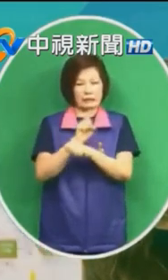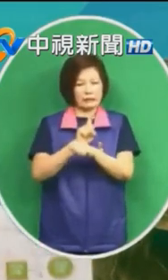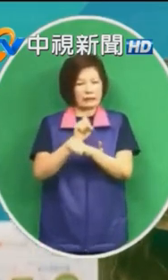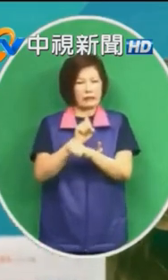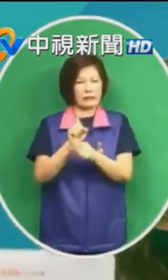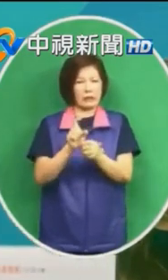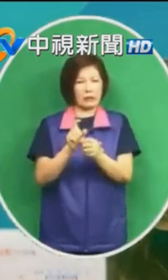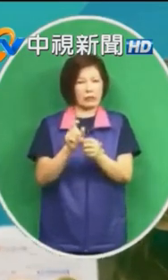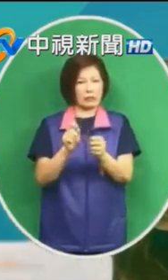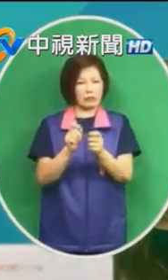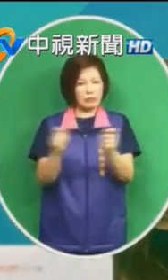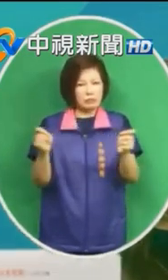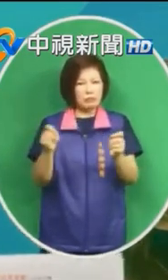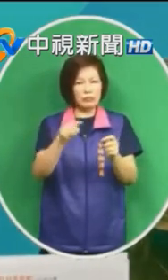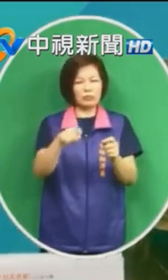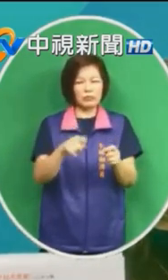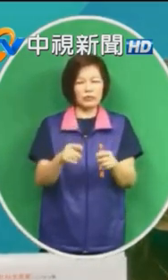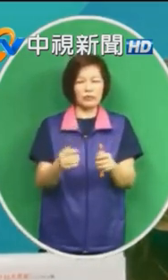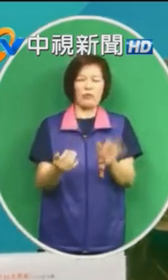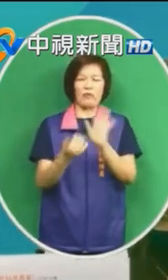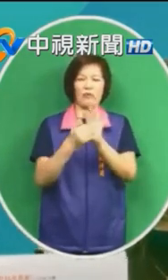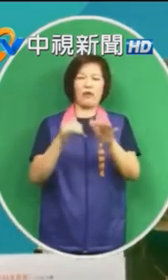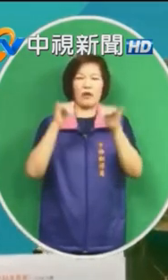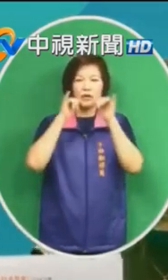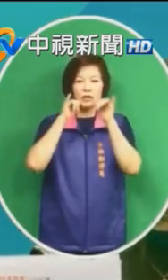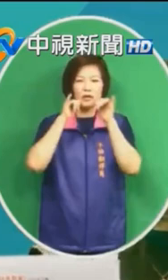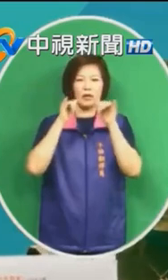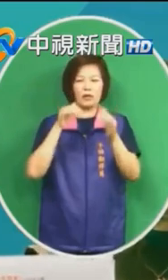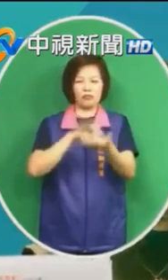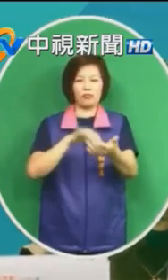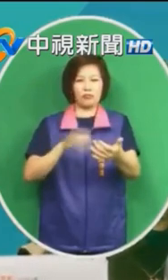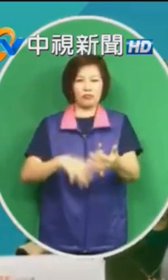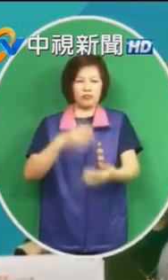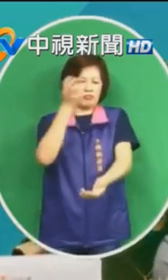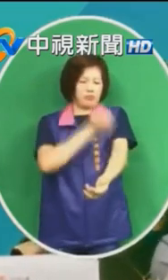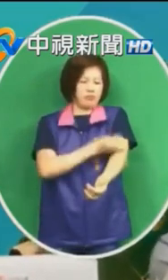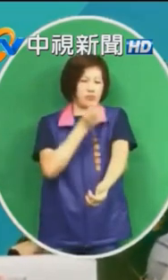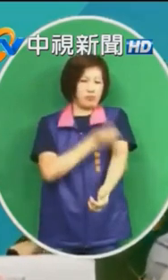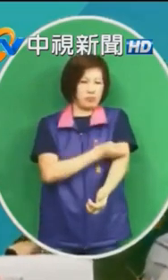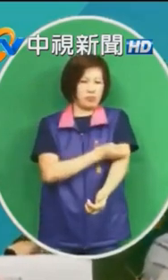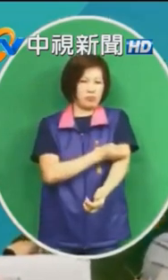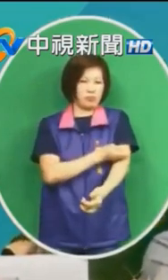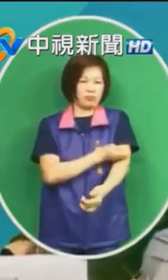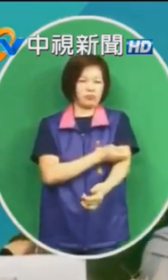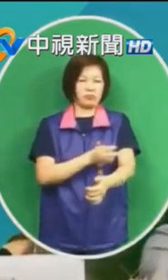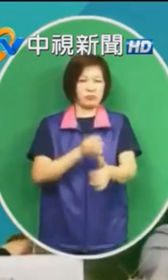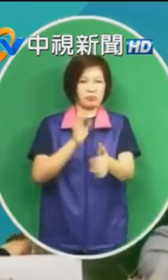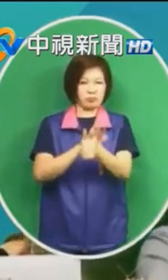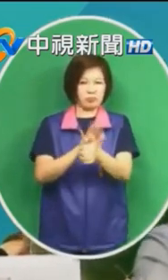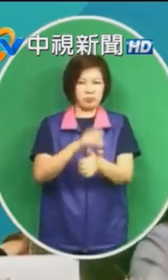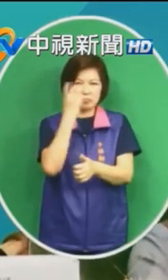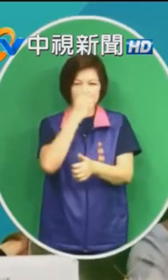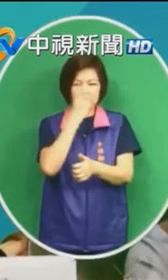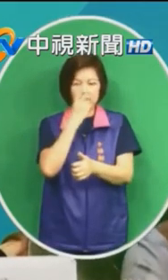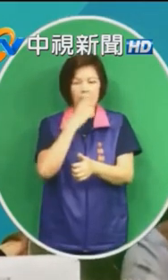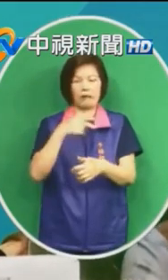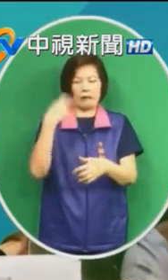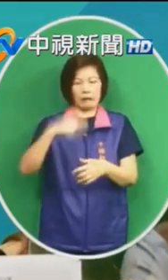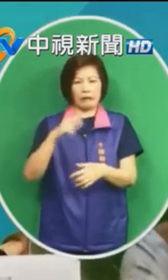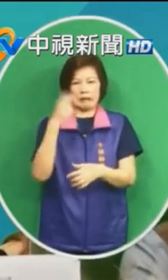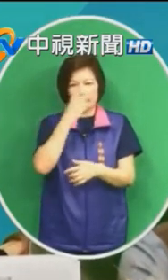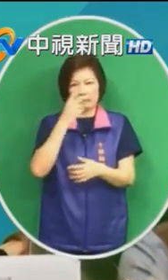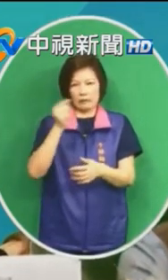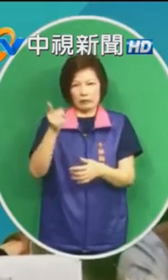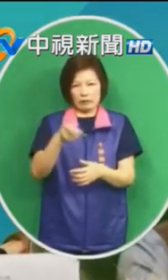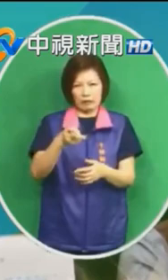在访疗医院，在那边打点滴就诊，然后在经过第二采之后确诊。同时